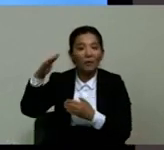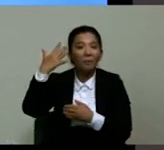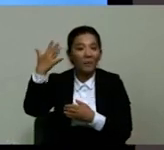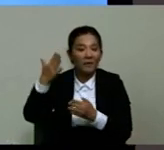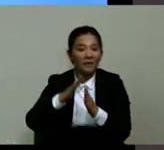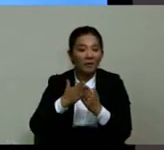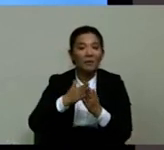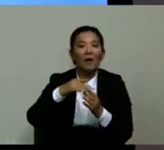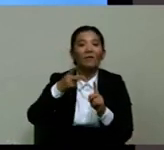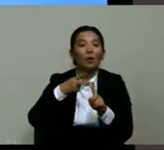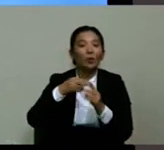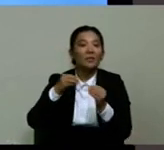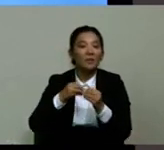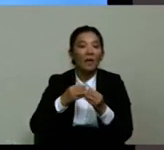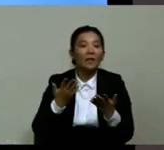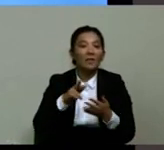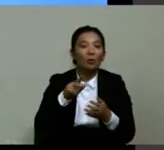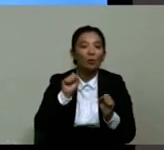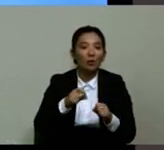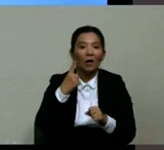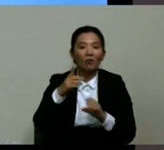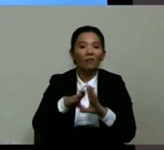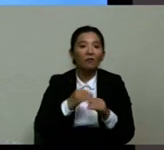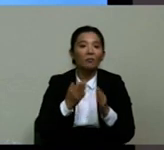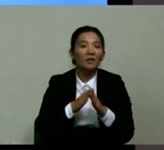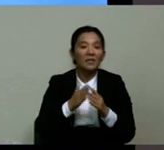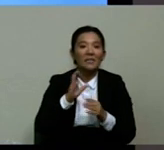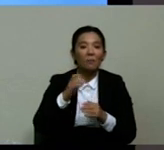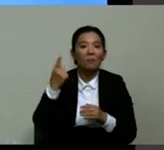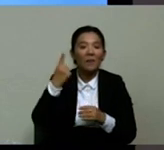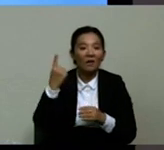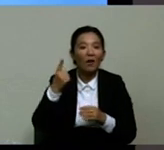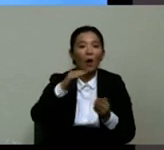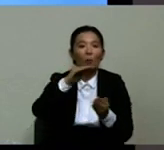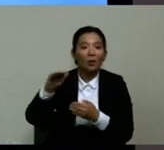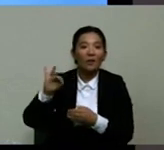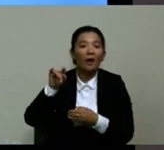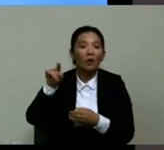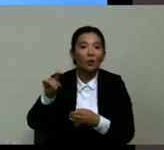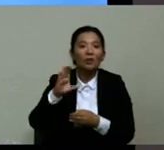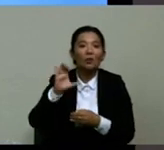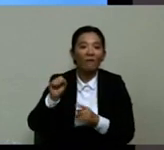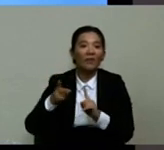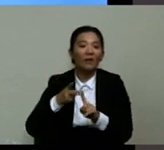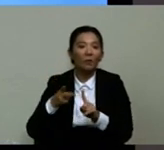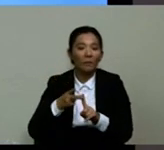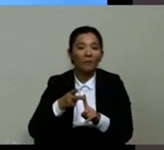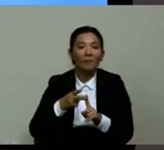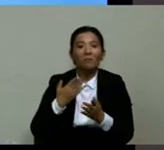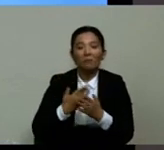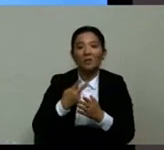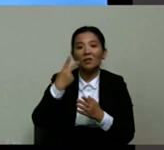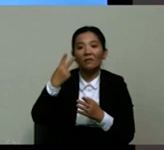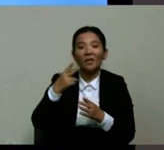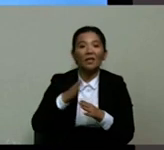10. Сколькими способами можно выбрать одну книгу с первой полки и одну со второй? То есть 2 книги